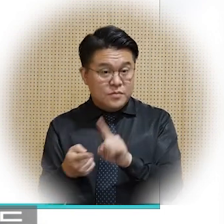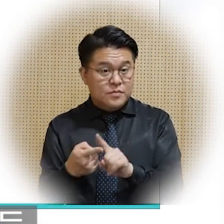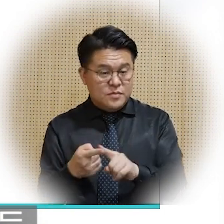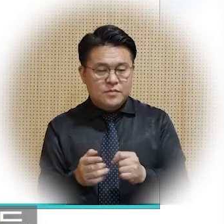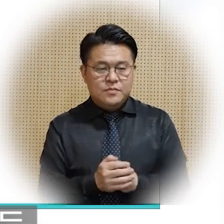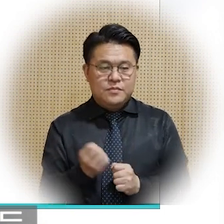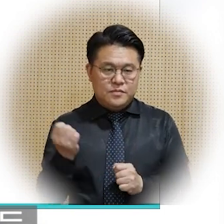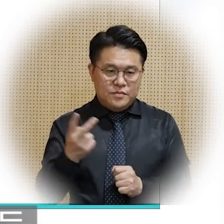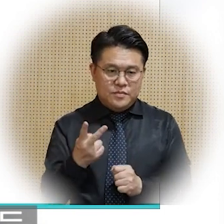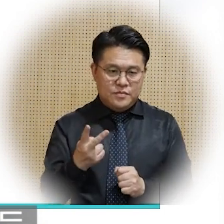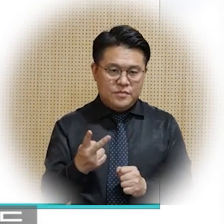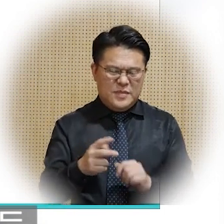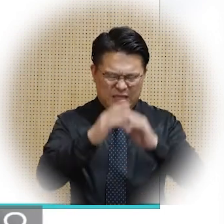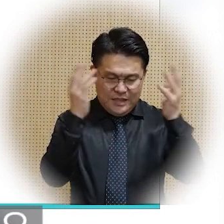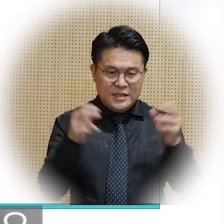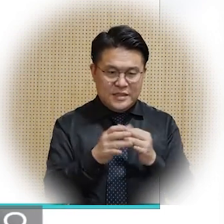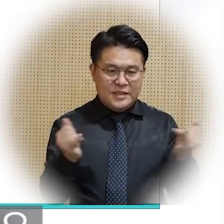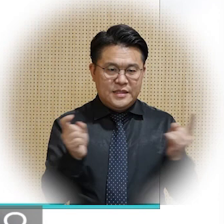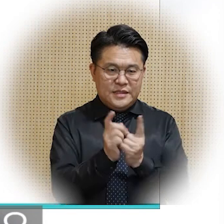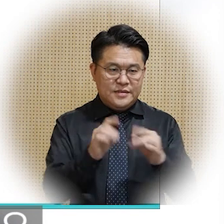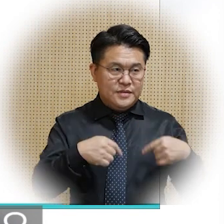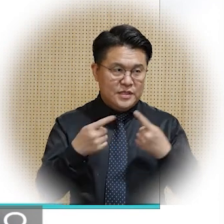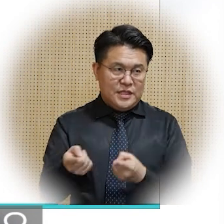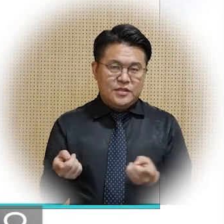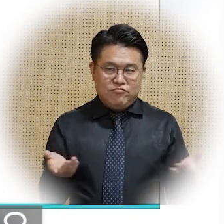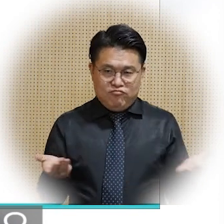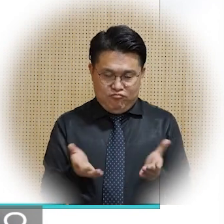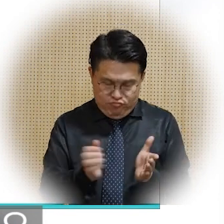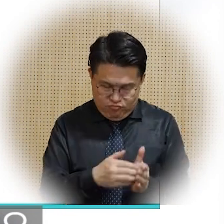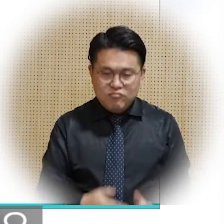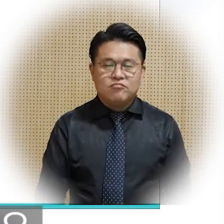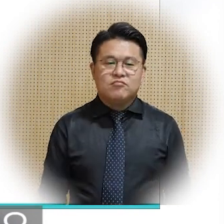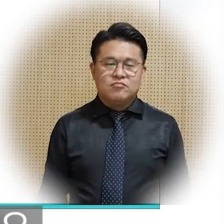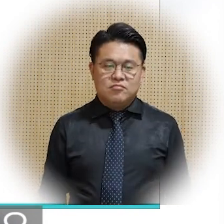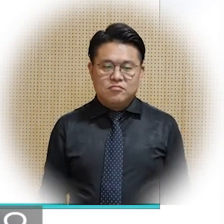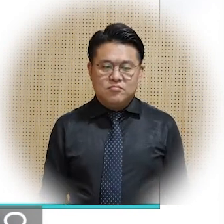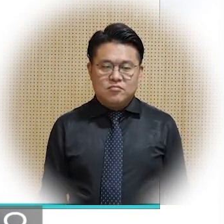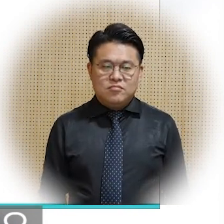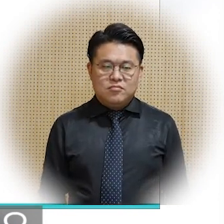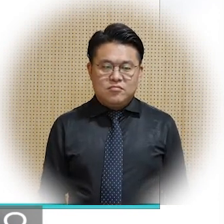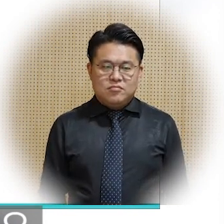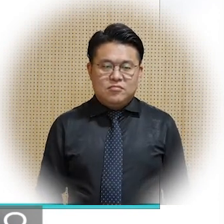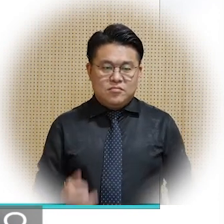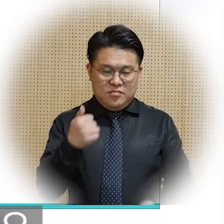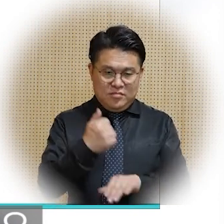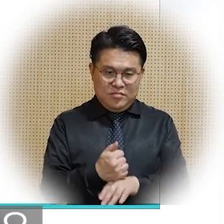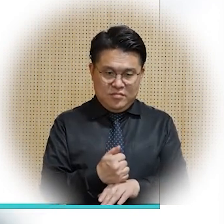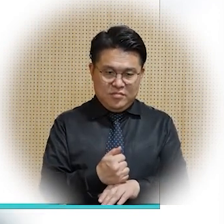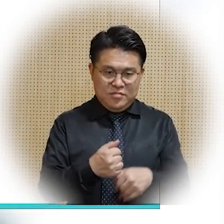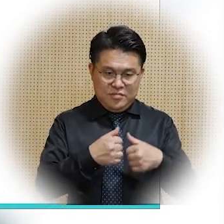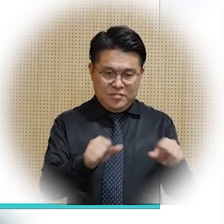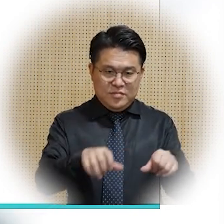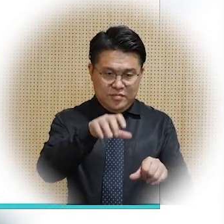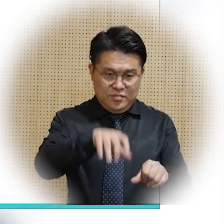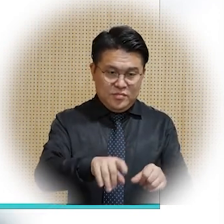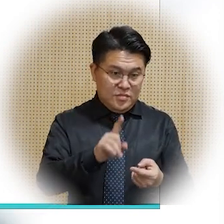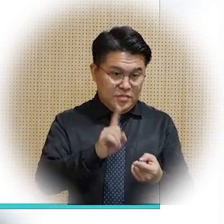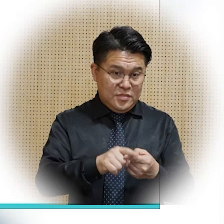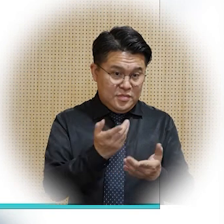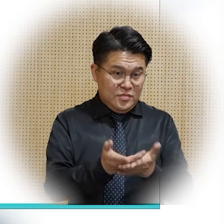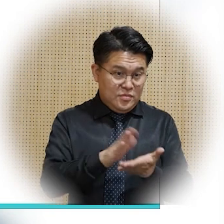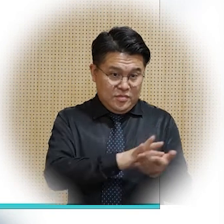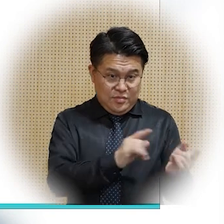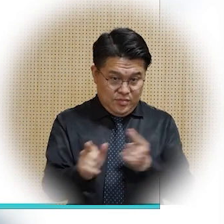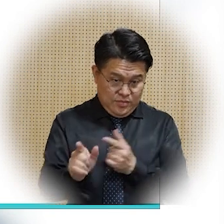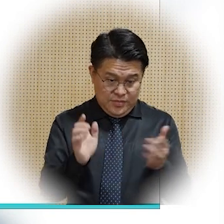그 다음에 이제 손님 응대하는 부분들 이 부분들 이제 장애인분들이 배치가 돼서 이제 일을 했었고요. 근데 마지막으로 이제 고장